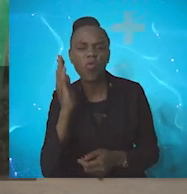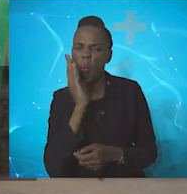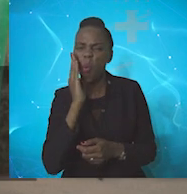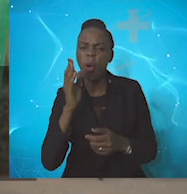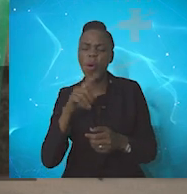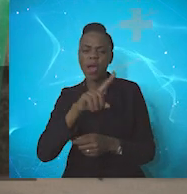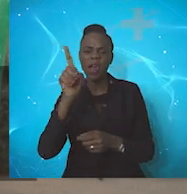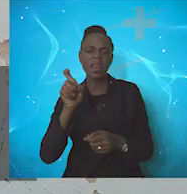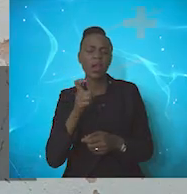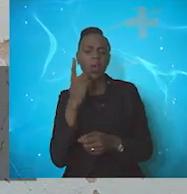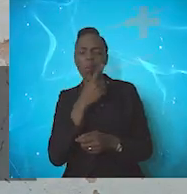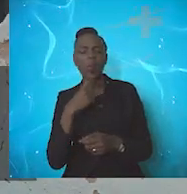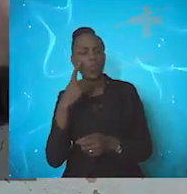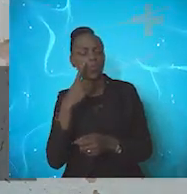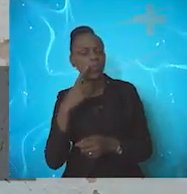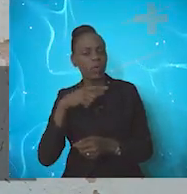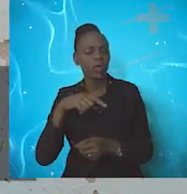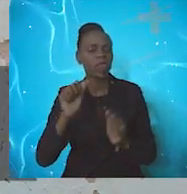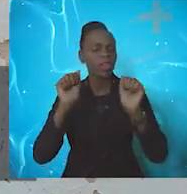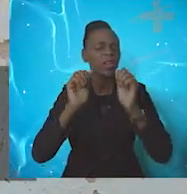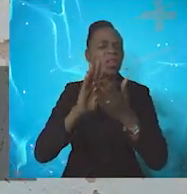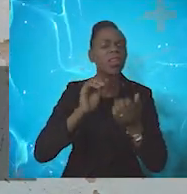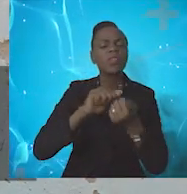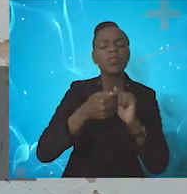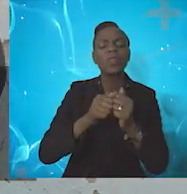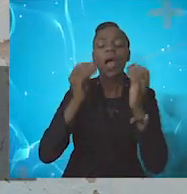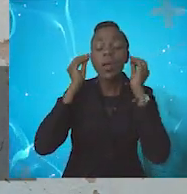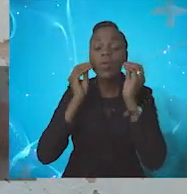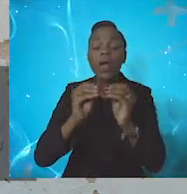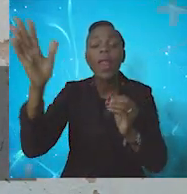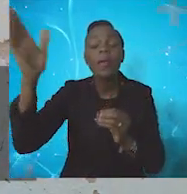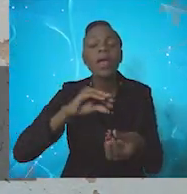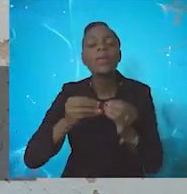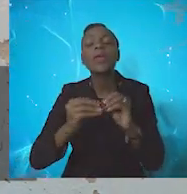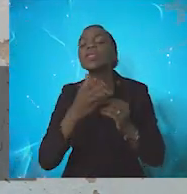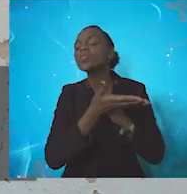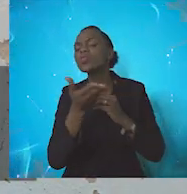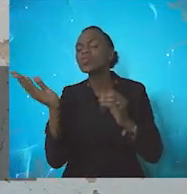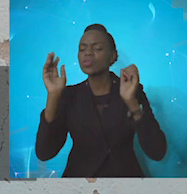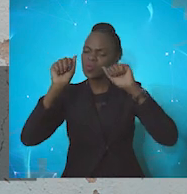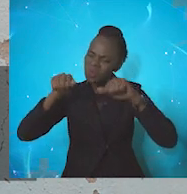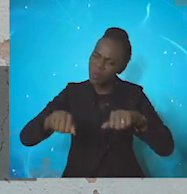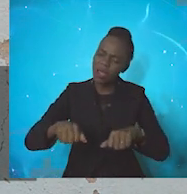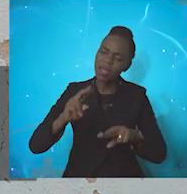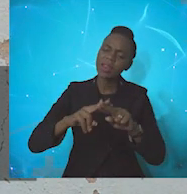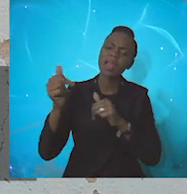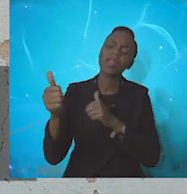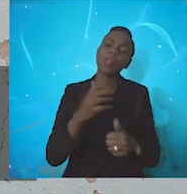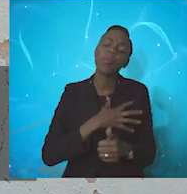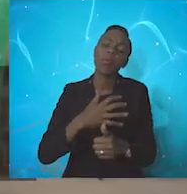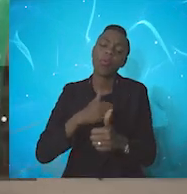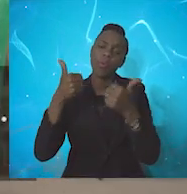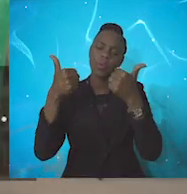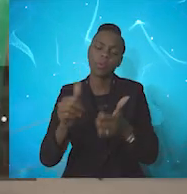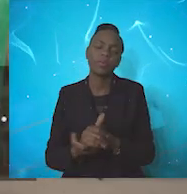kandani. Ndiye chikufuta ndi chani kuti iwewe uvomereze kuti adoko tala ndabwera. Ndipange ni chili chose chimene Mungu ate kundipanga. Inebona ndikhale ni moyo wa